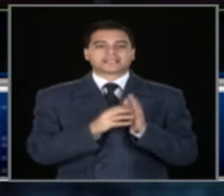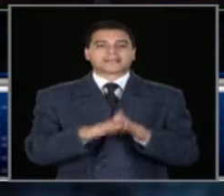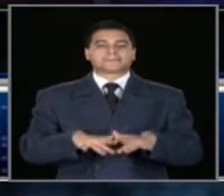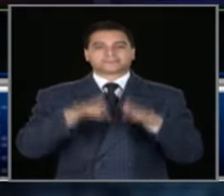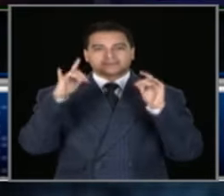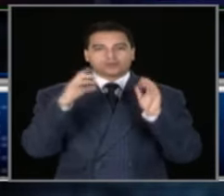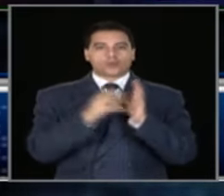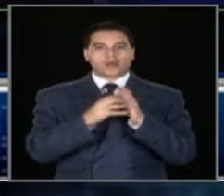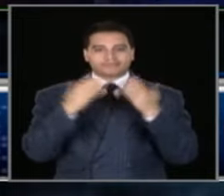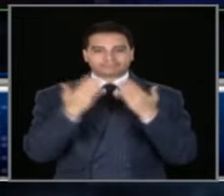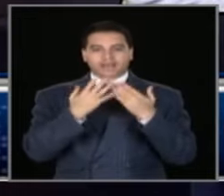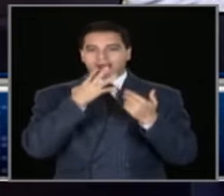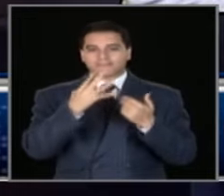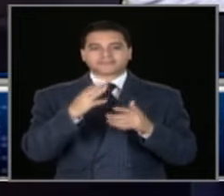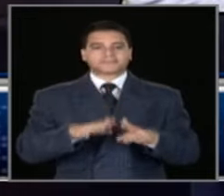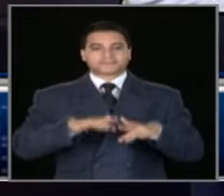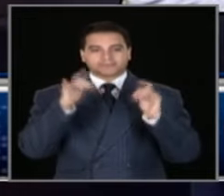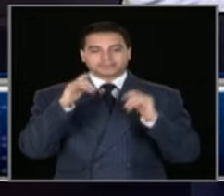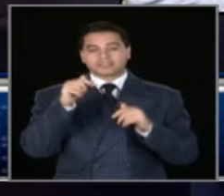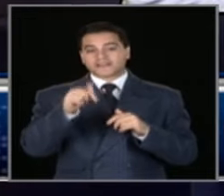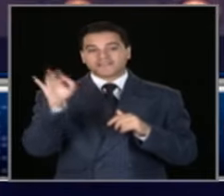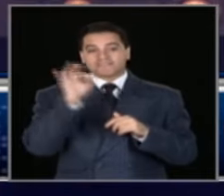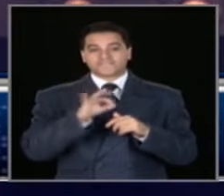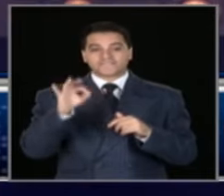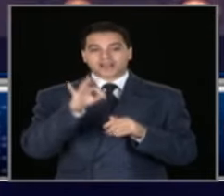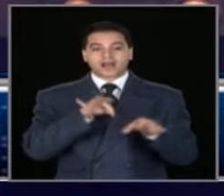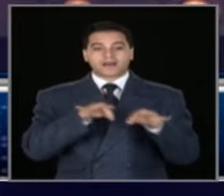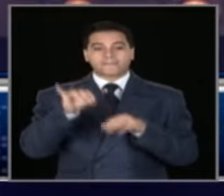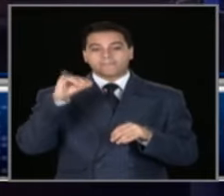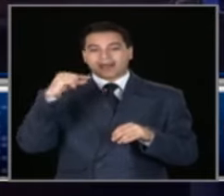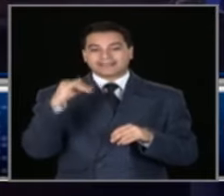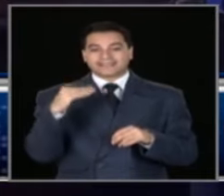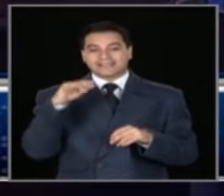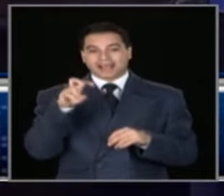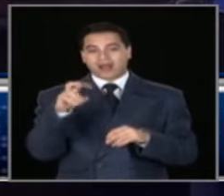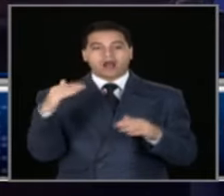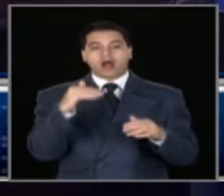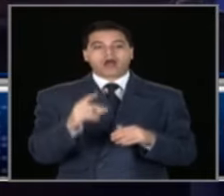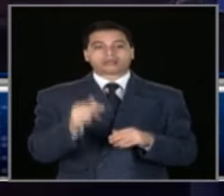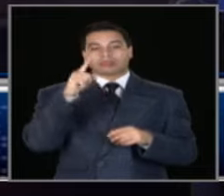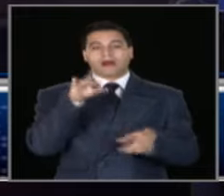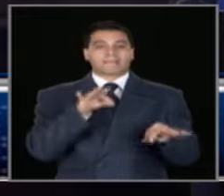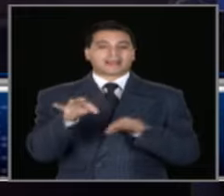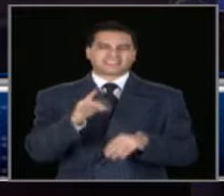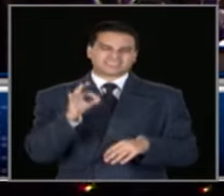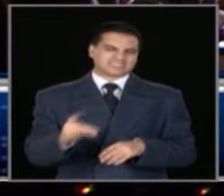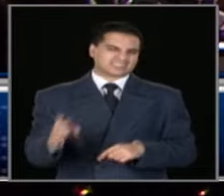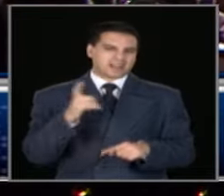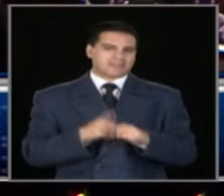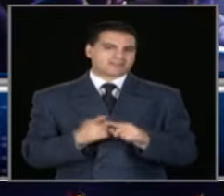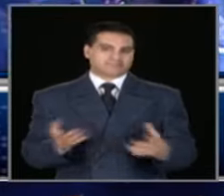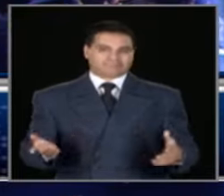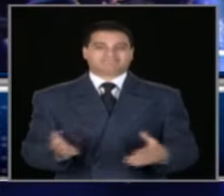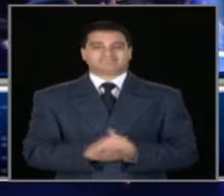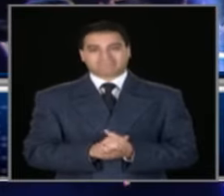مش مصدق. هندسة؟ مديحة خطاب هندسة؟ إجابة خاطئة.